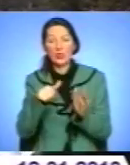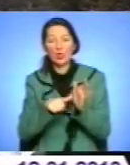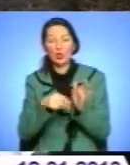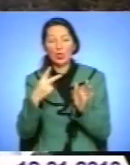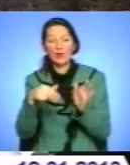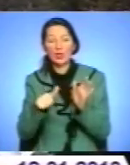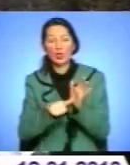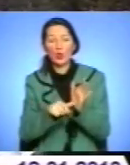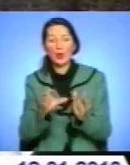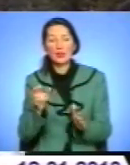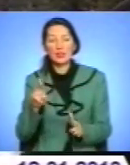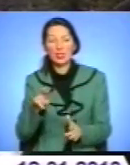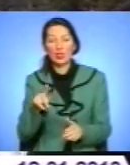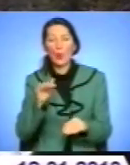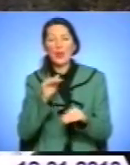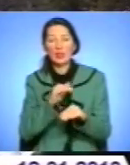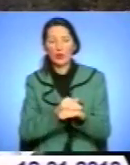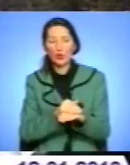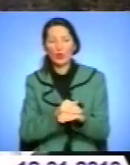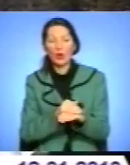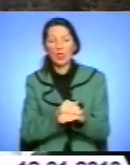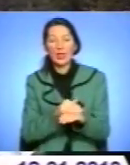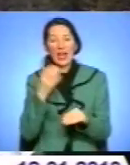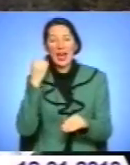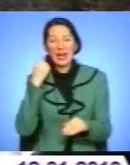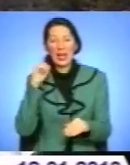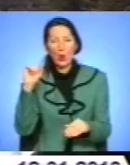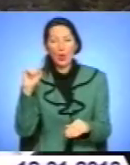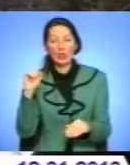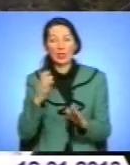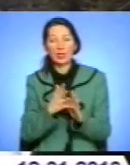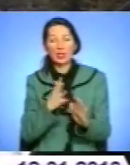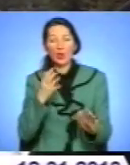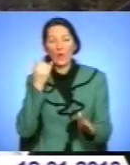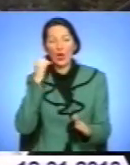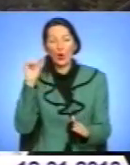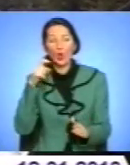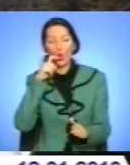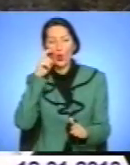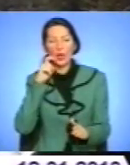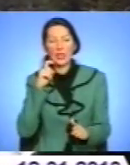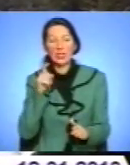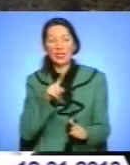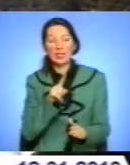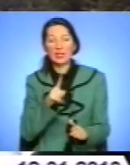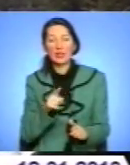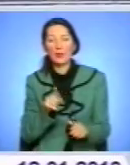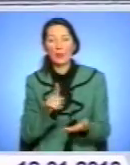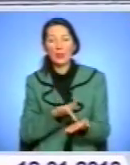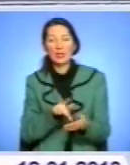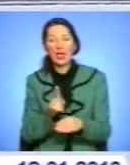26-27 січня, щоб вони якраз зафіксували рекорд, черговий рекорд України з міста